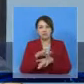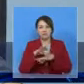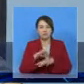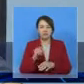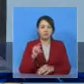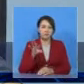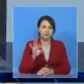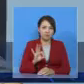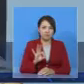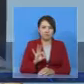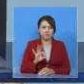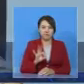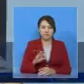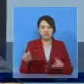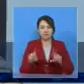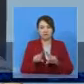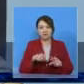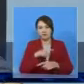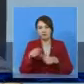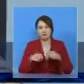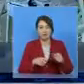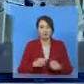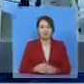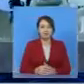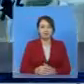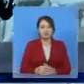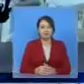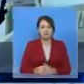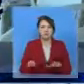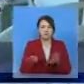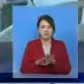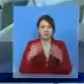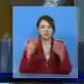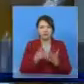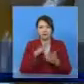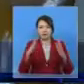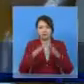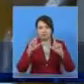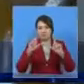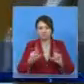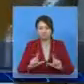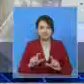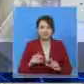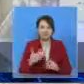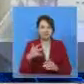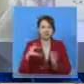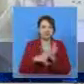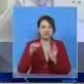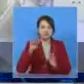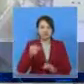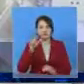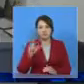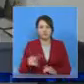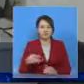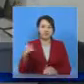по субъектам предпринимательства. Также в настоящее время на домашнем карантине находится около 8 тысяч человек,